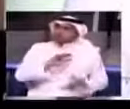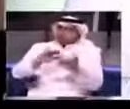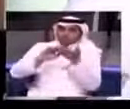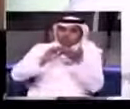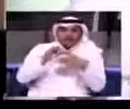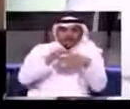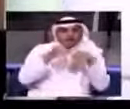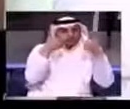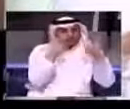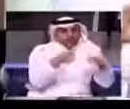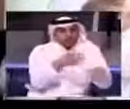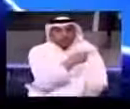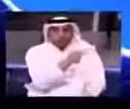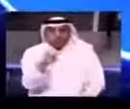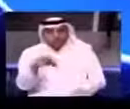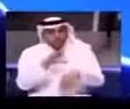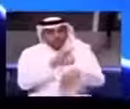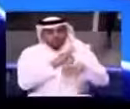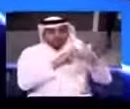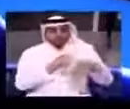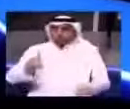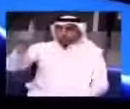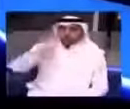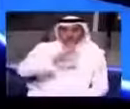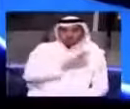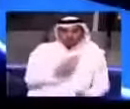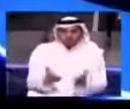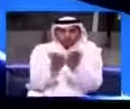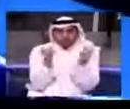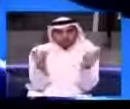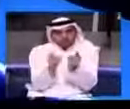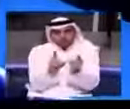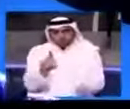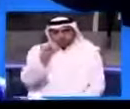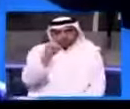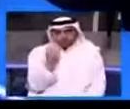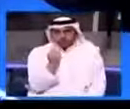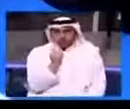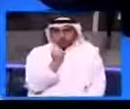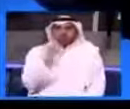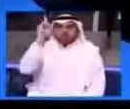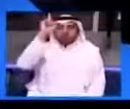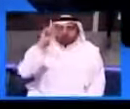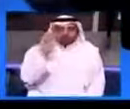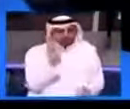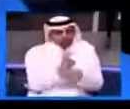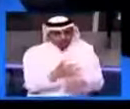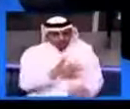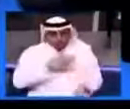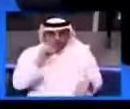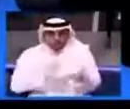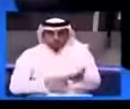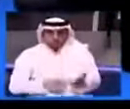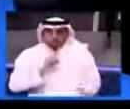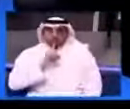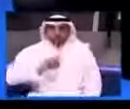بها عن رحمة من سواك. قل هذا الدعاء، والله لو عليك الدنيا كلها، لكن قلها من قلب، والله لا